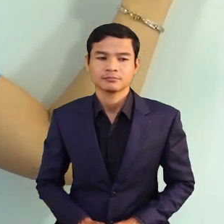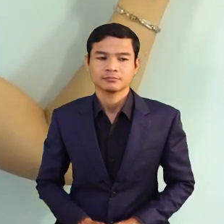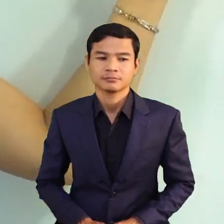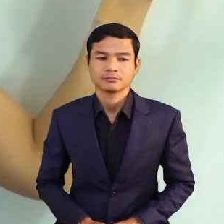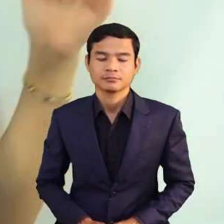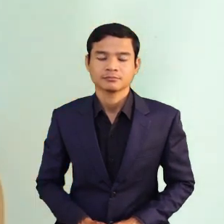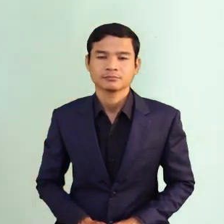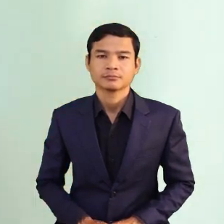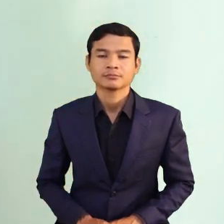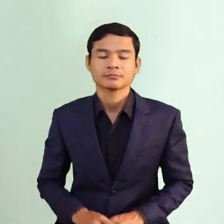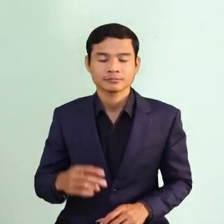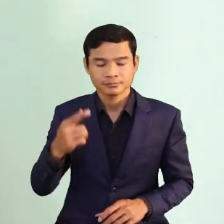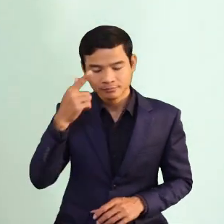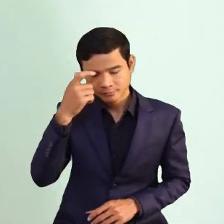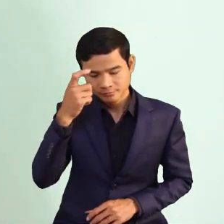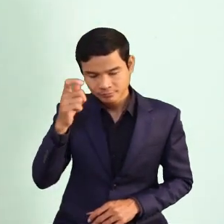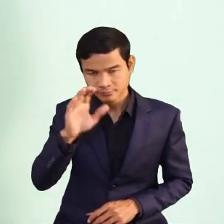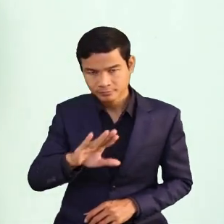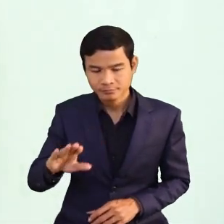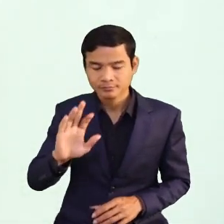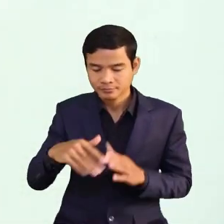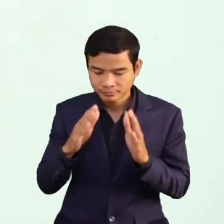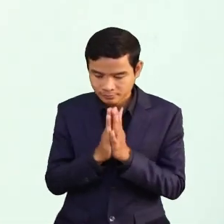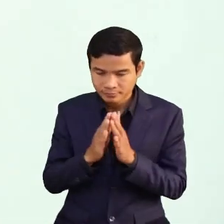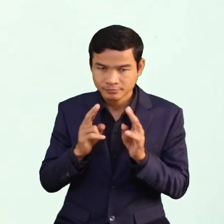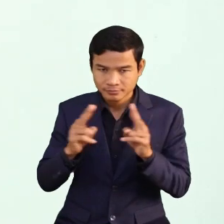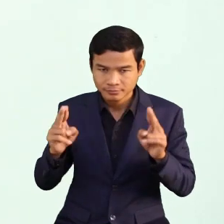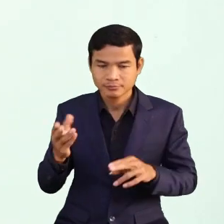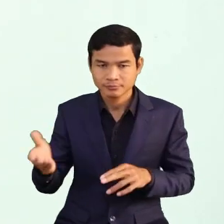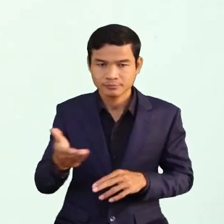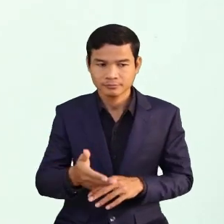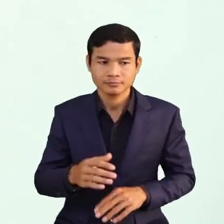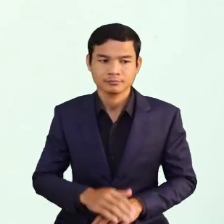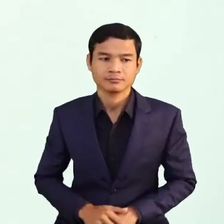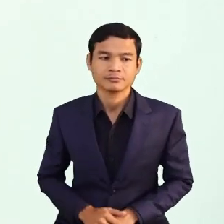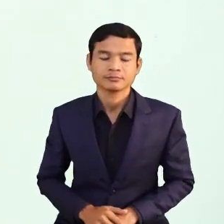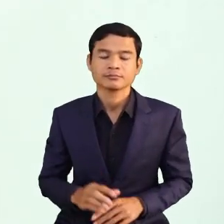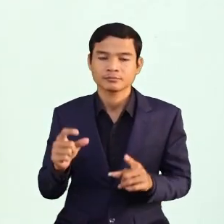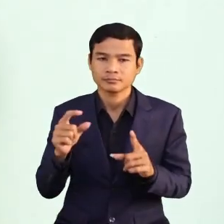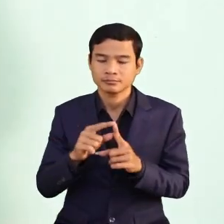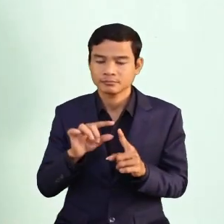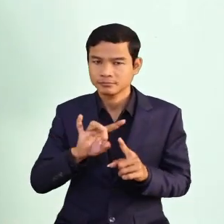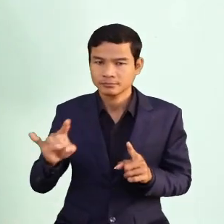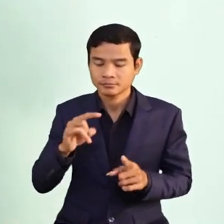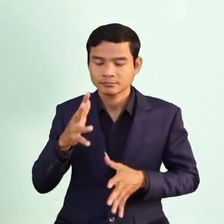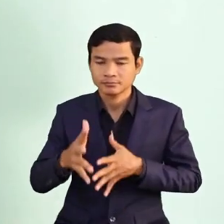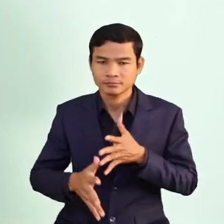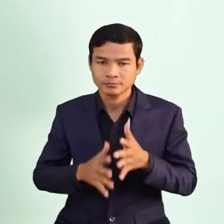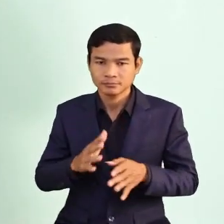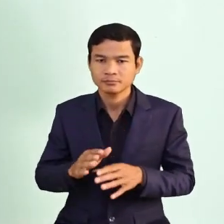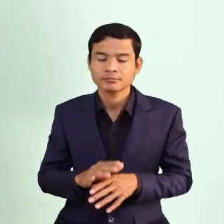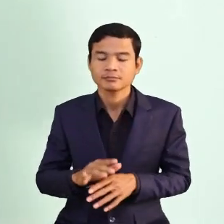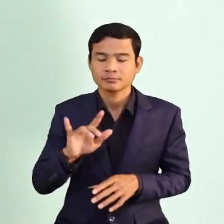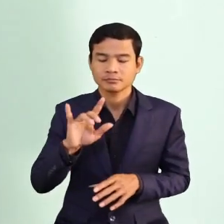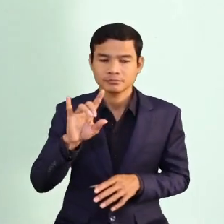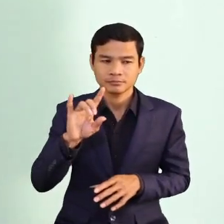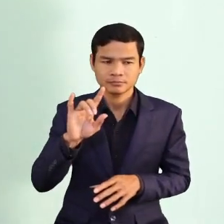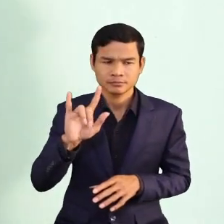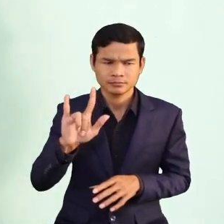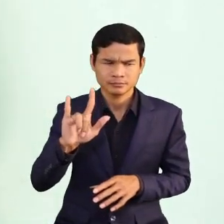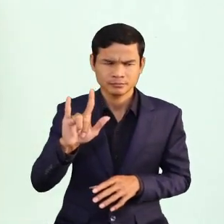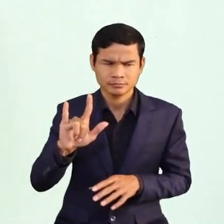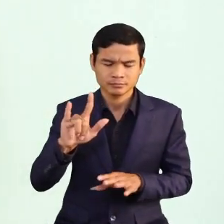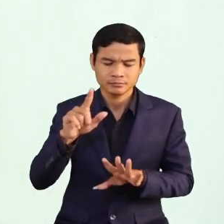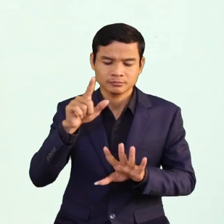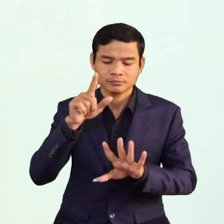ចាពូកែពូកែអរគុណមែនទែនកូនចាព្យាង្គនេះគឺយើងអានថាពូកាលពីមុនកូនតែ